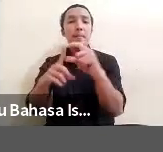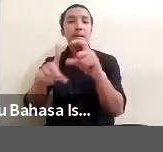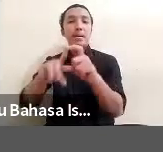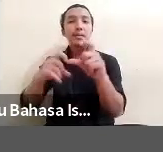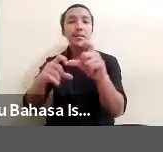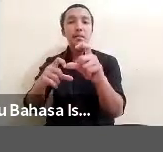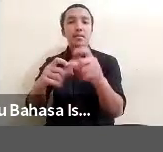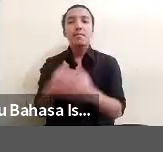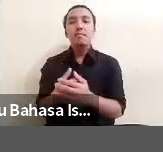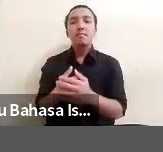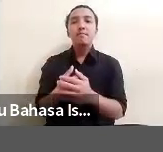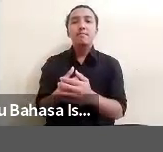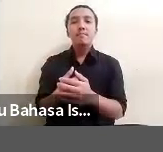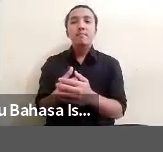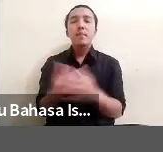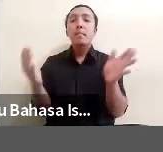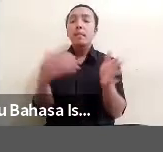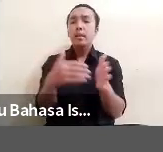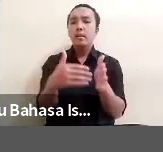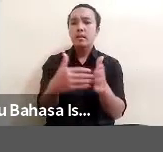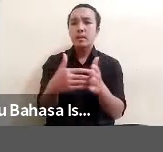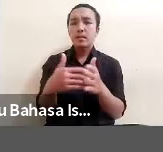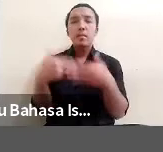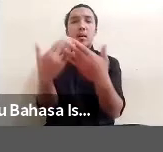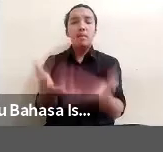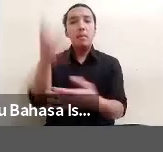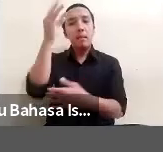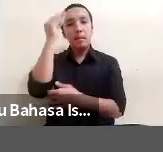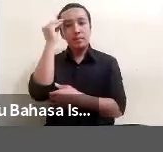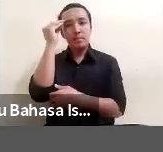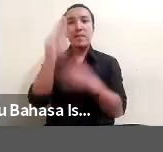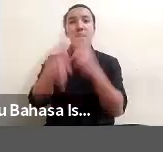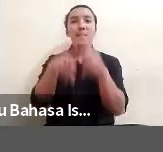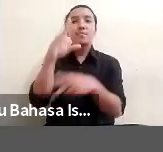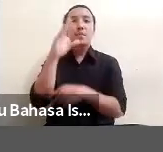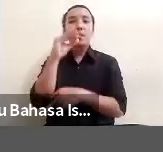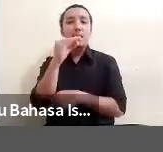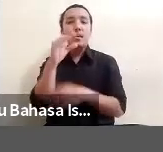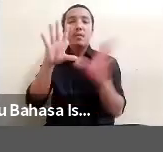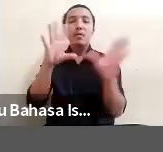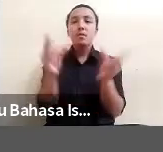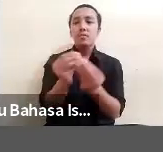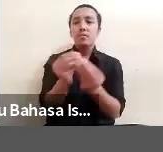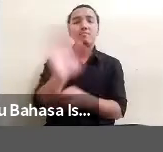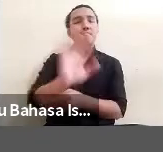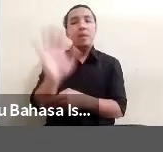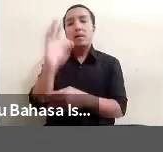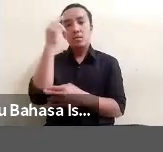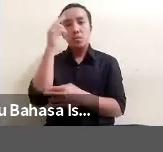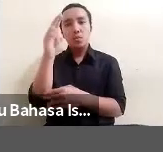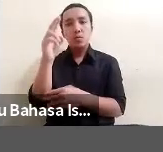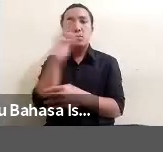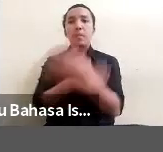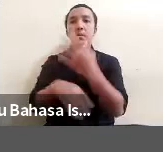kepada pemerintah dan masyarakat bahwa sebenarnya kalau mau bicara inklusif itu tidak hanya untuk disabilitas, akses yang selama ini